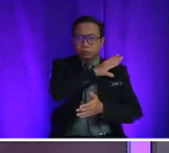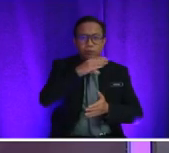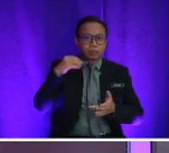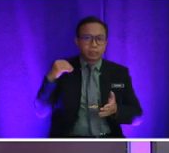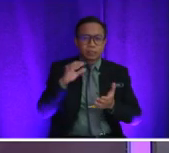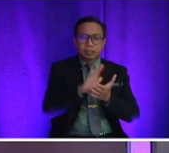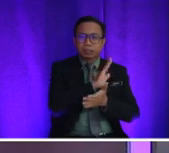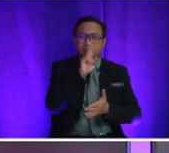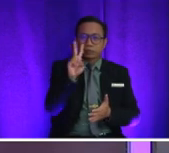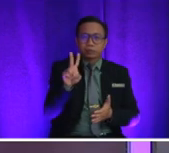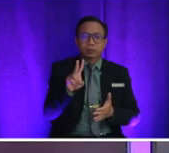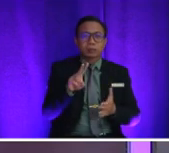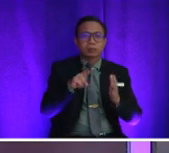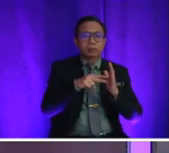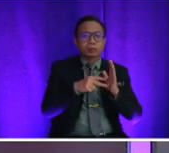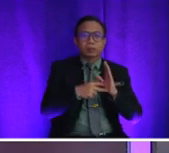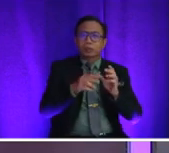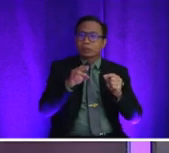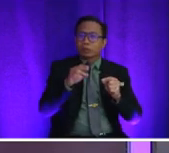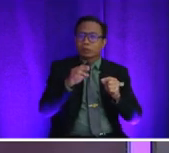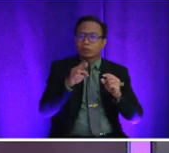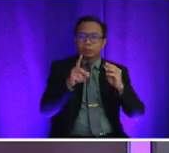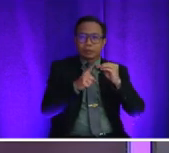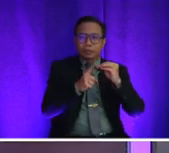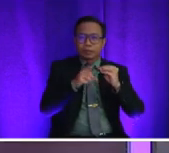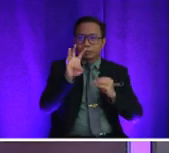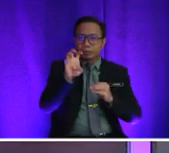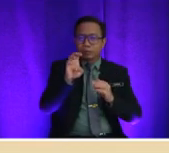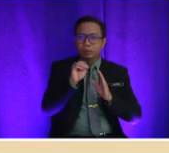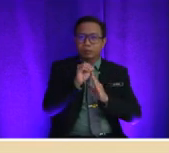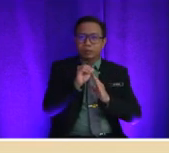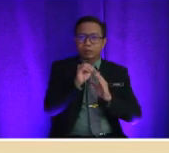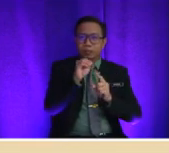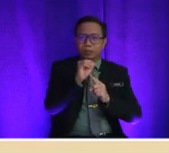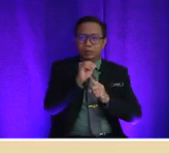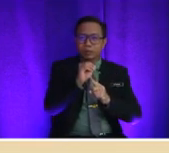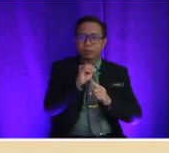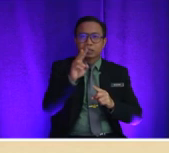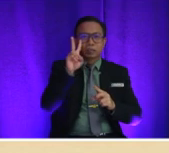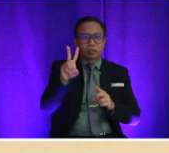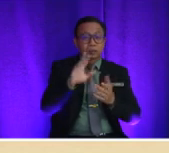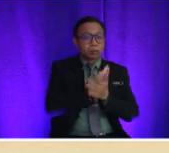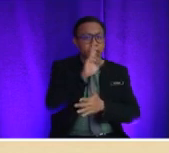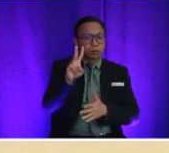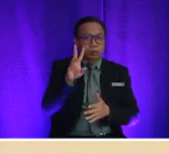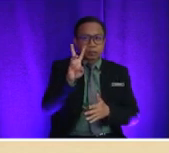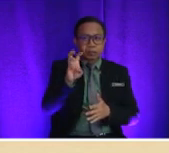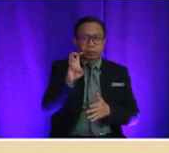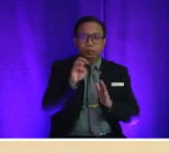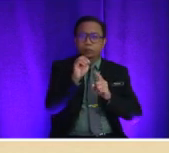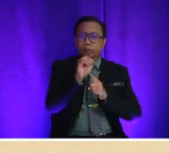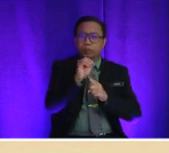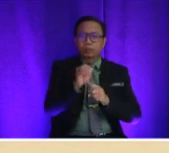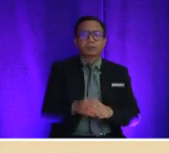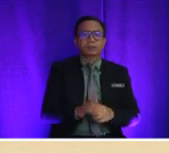dua kertas Satu Membawa Wakah 40 maka manakala kertas 2 membawa maka 60 Oke kertas